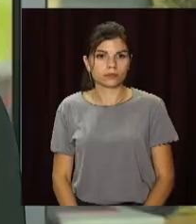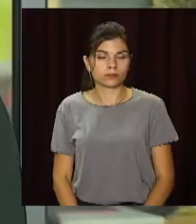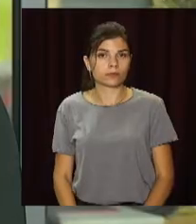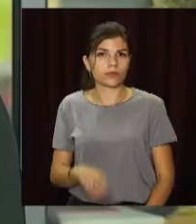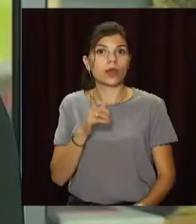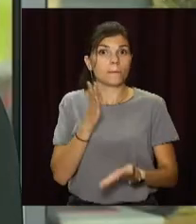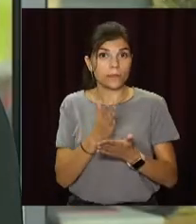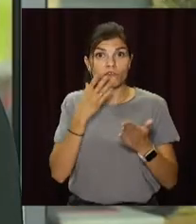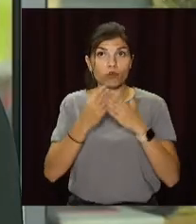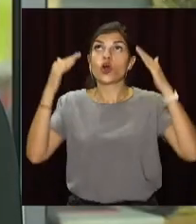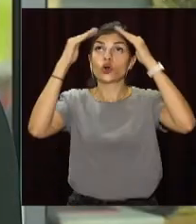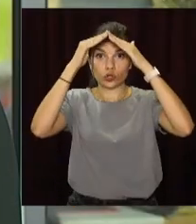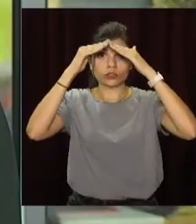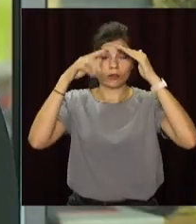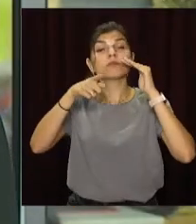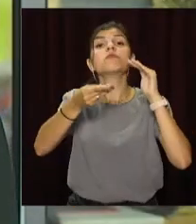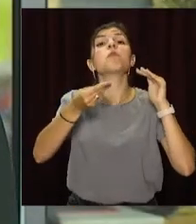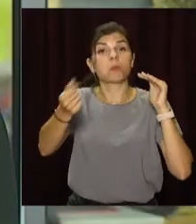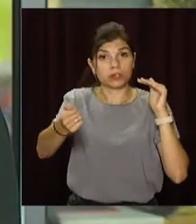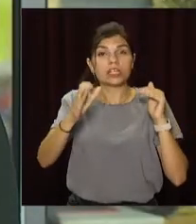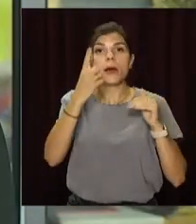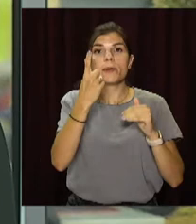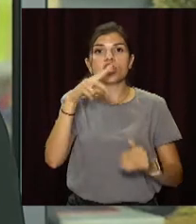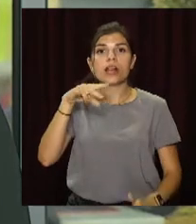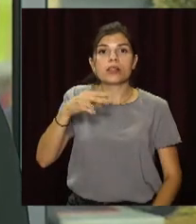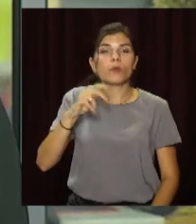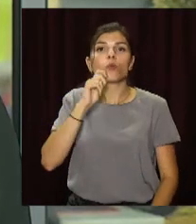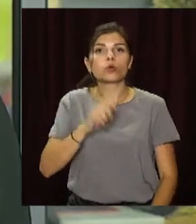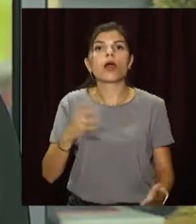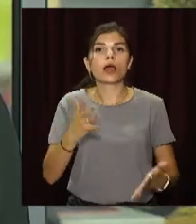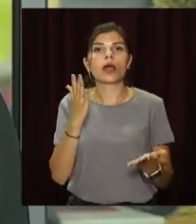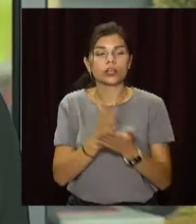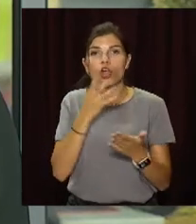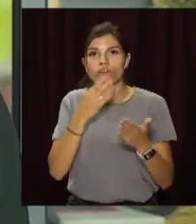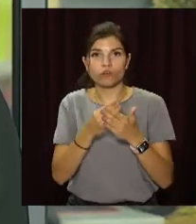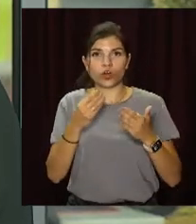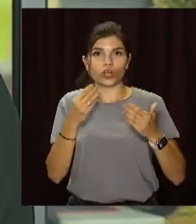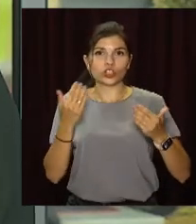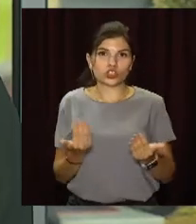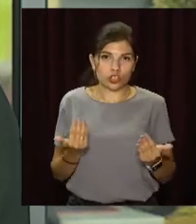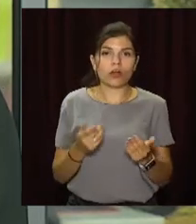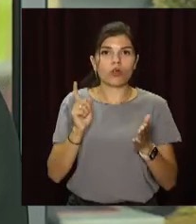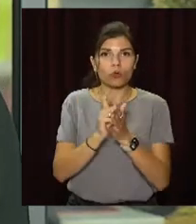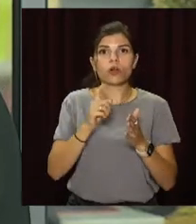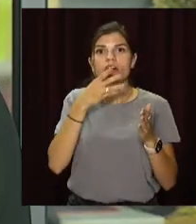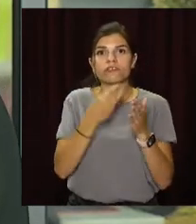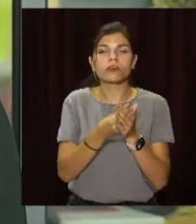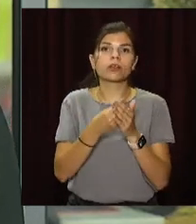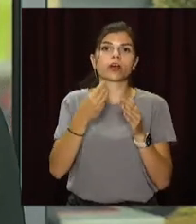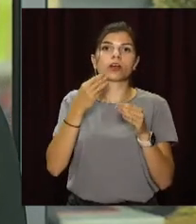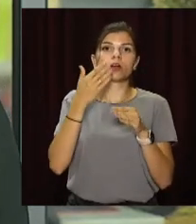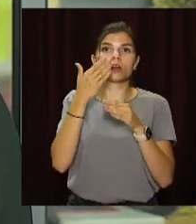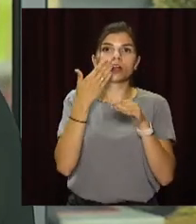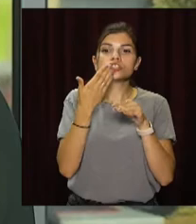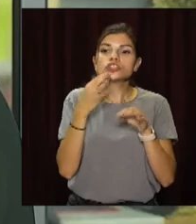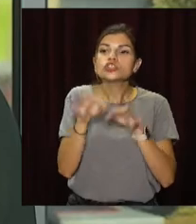Маєш власний дах над головою – плати. З 1 липня українці, які мають нерухоме житло, мають віддавати власні кревні за зайві